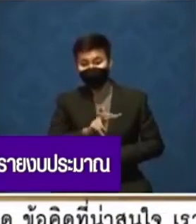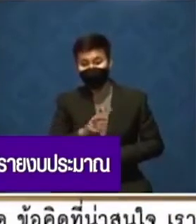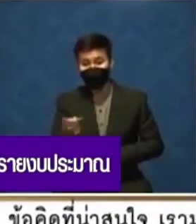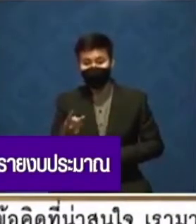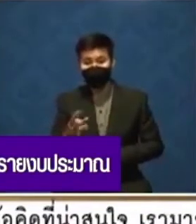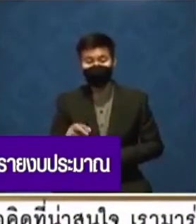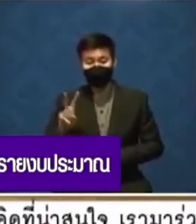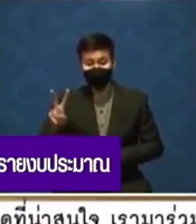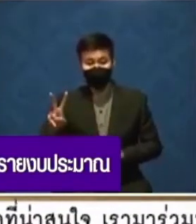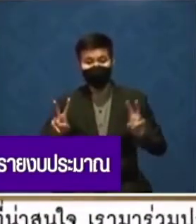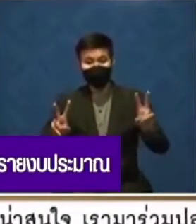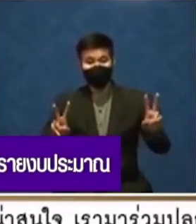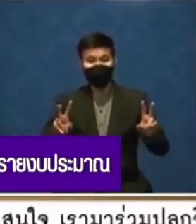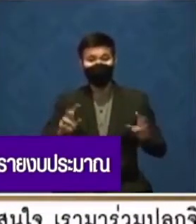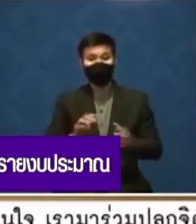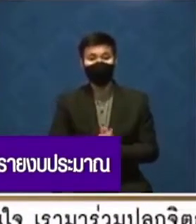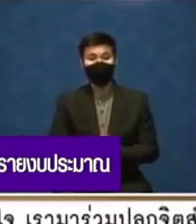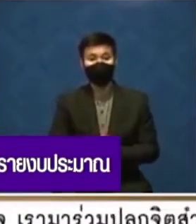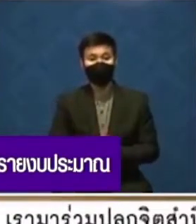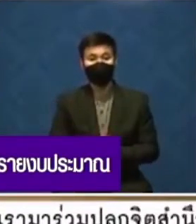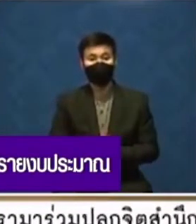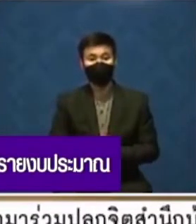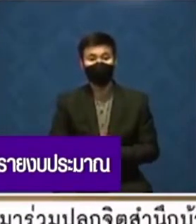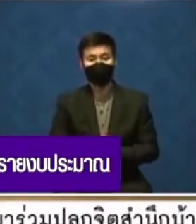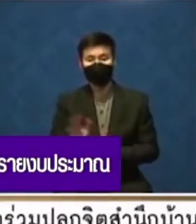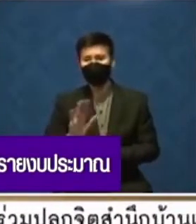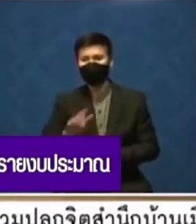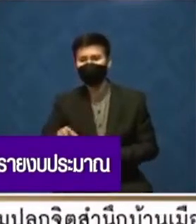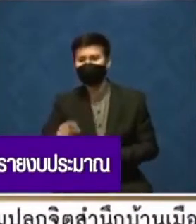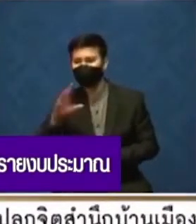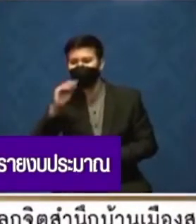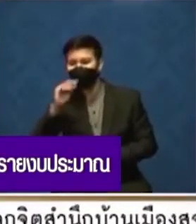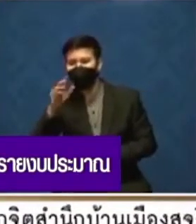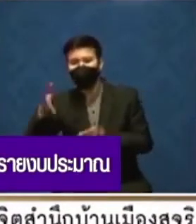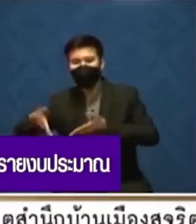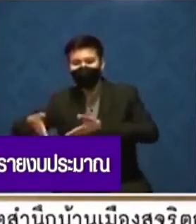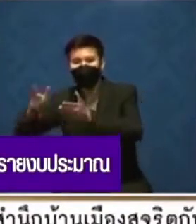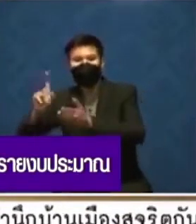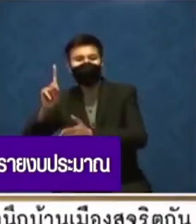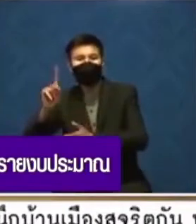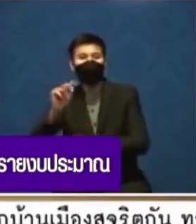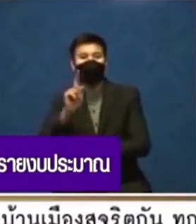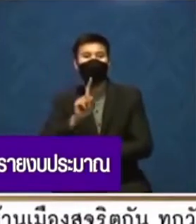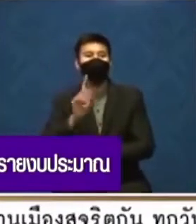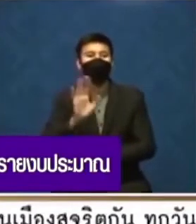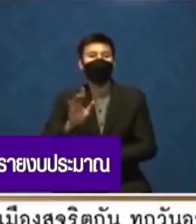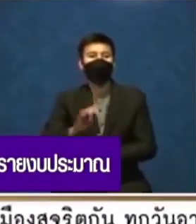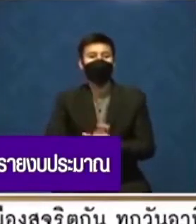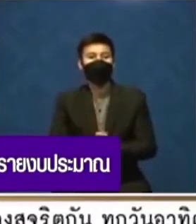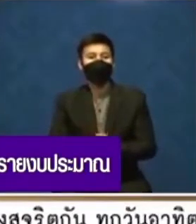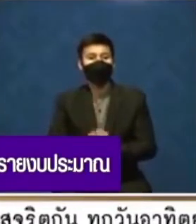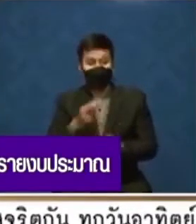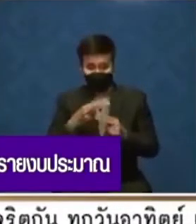ำนาจประธานอยู่แล้วนะครับคือไม่ได้ให้ข้างเดียวตลอดส่วนชื่อท่านชาดาเนี่ยท่านมาดูบนบัลลังก์ผม